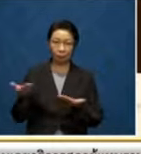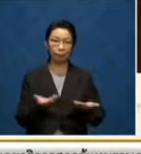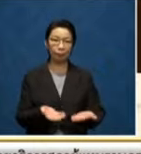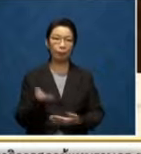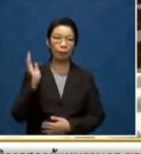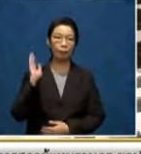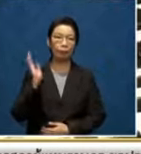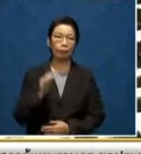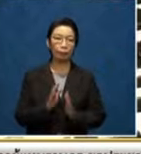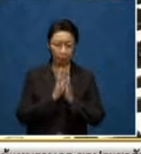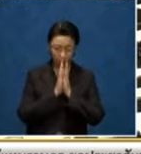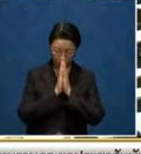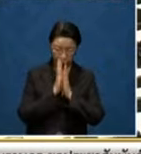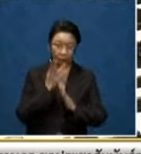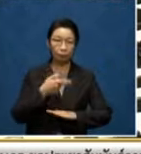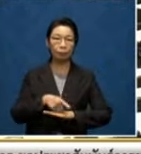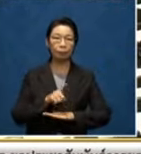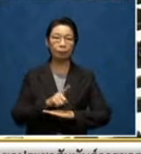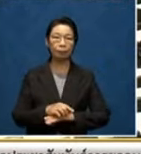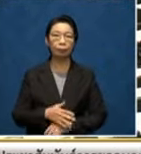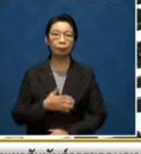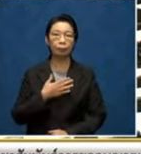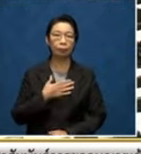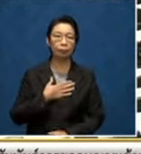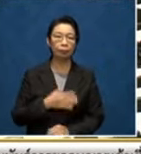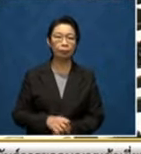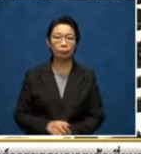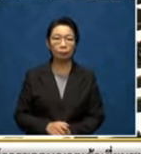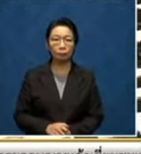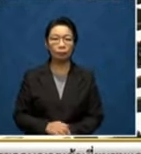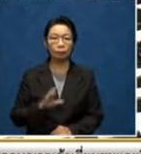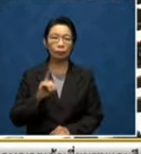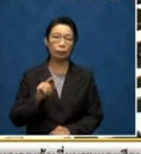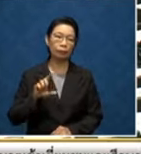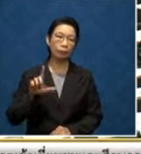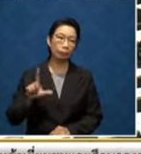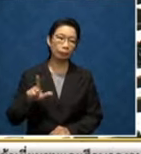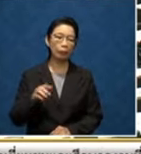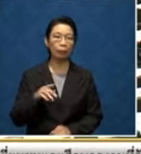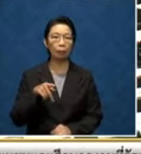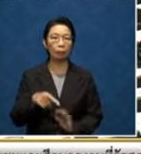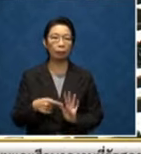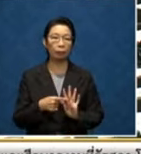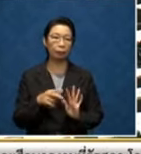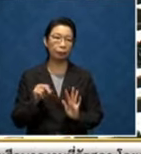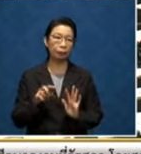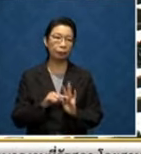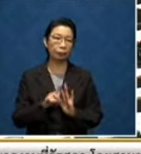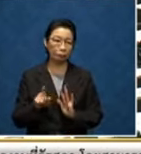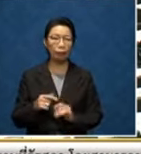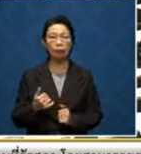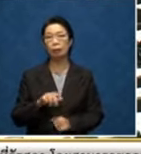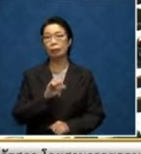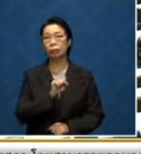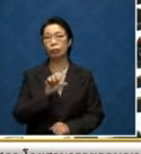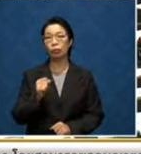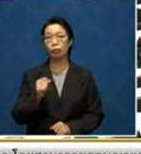เรียนท่านประธานสภาที่เคารพผมนายชลธารีเชื้อน้อยสมาชิกสภาผู้แทนราษฎรจังหวัดลำปาง